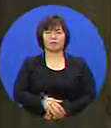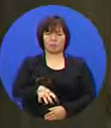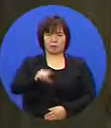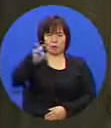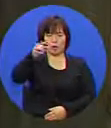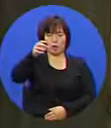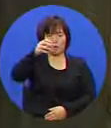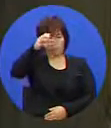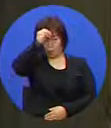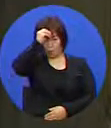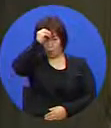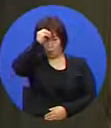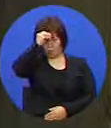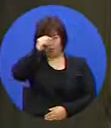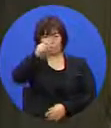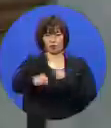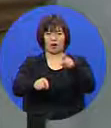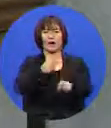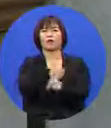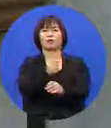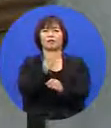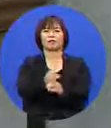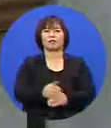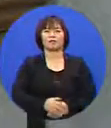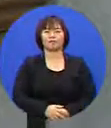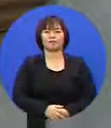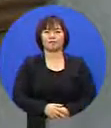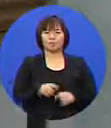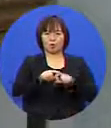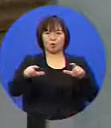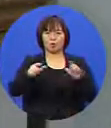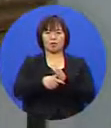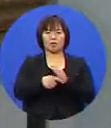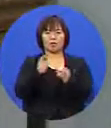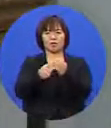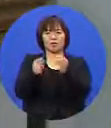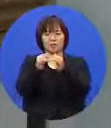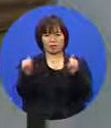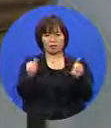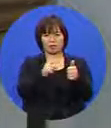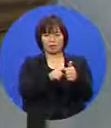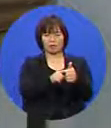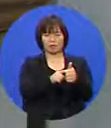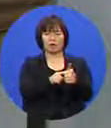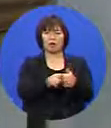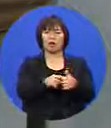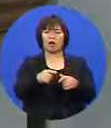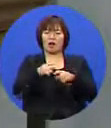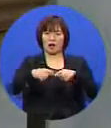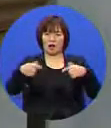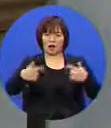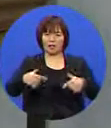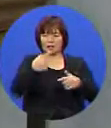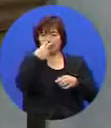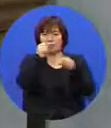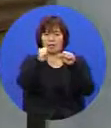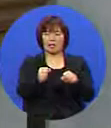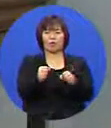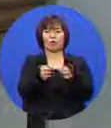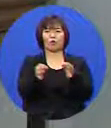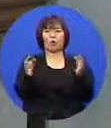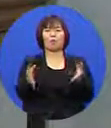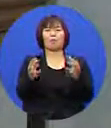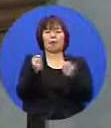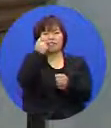선도적으로 실천하고 계십니다. 평소 스님께서는 금산사 신도들에게 살아있는 동안 자비를 좀